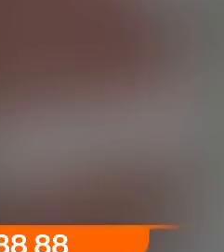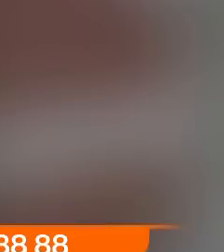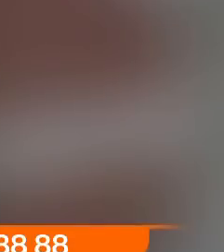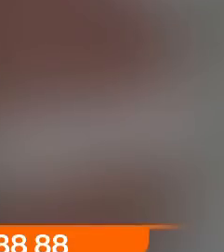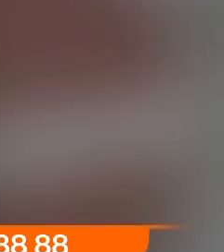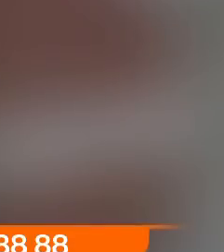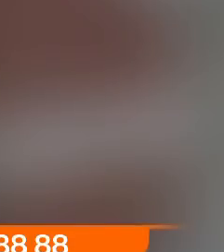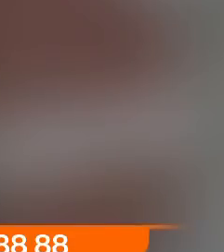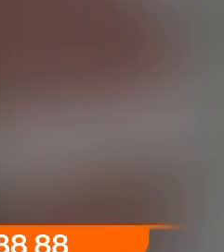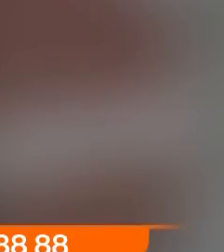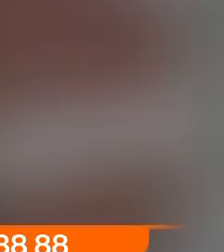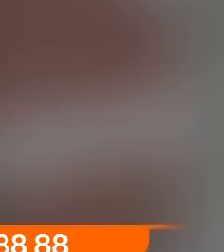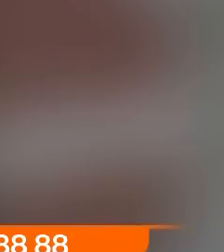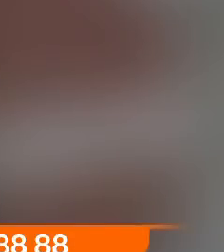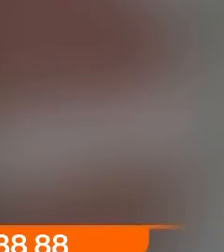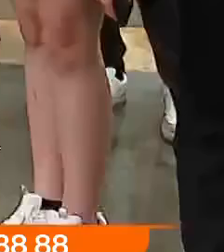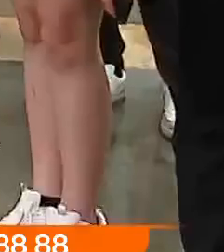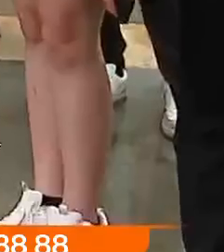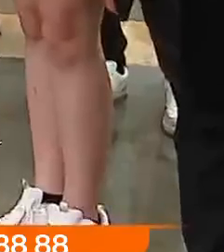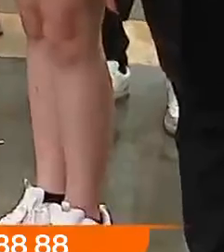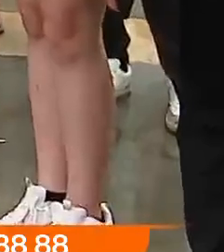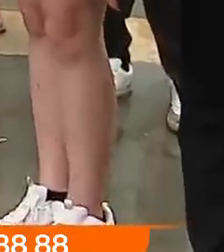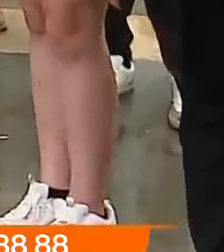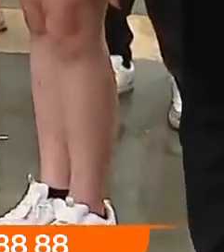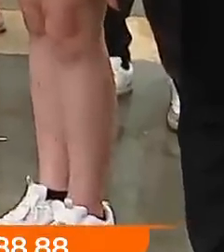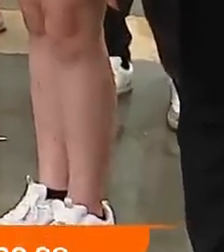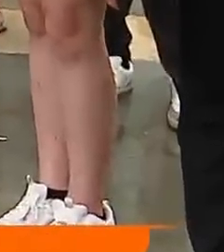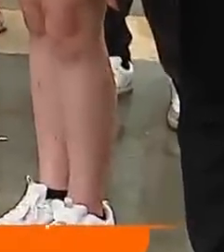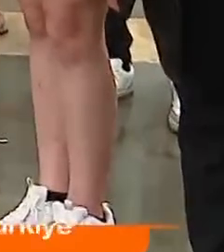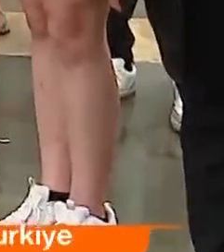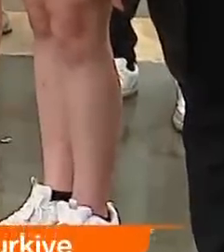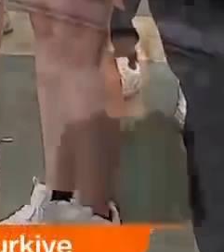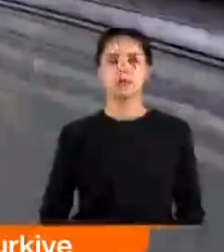Ayrıntılar birazdan ATV Ana Haber'de.